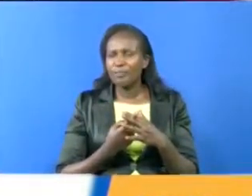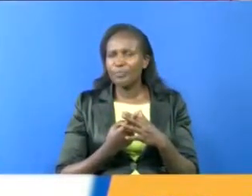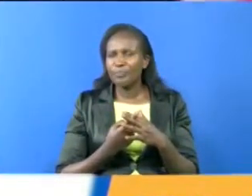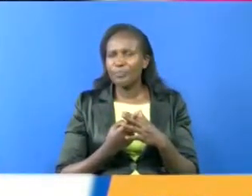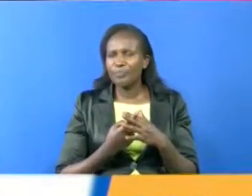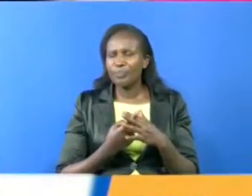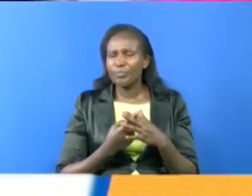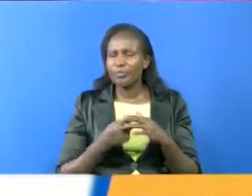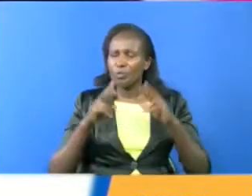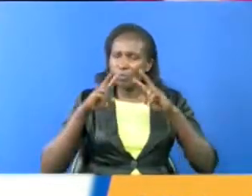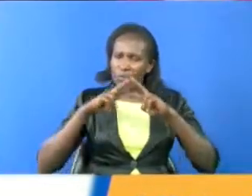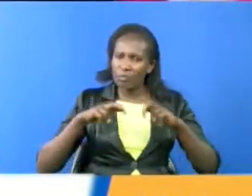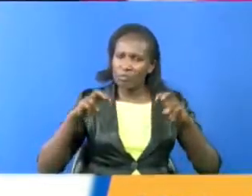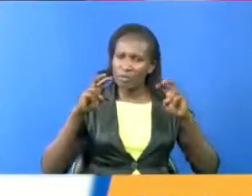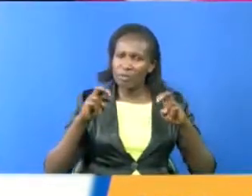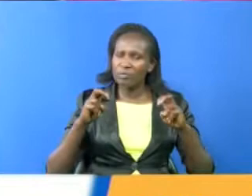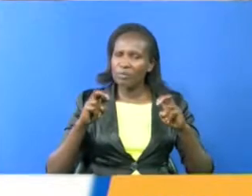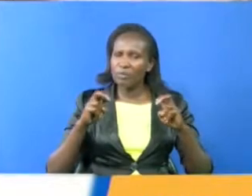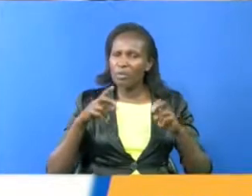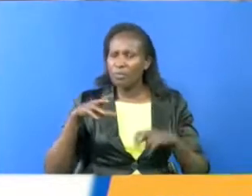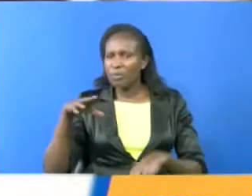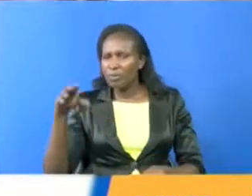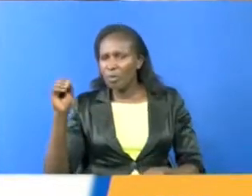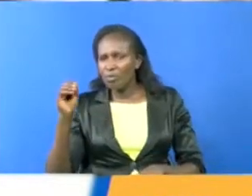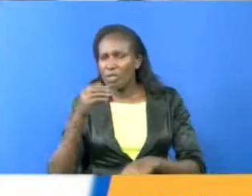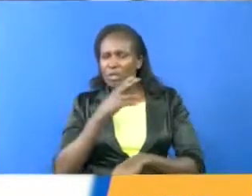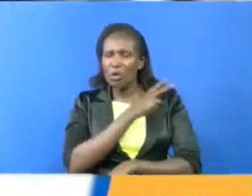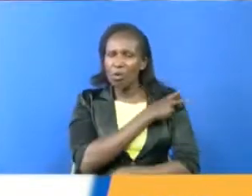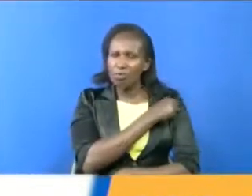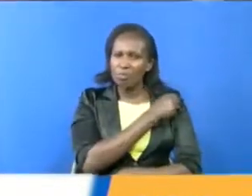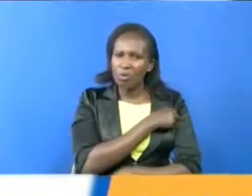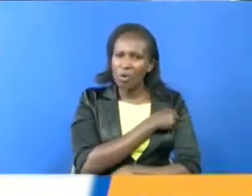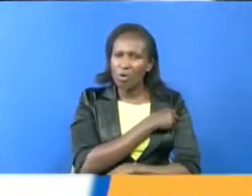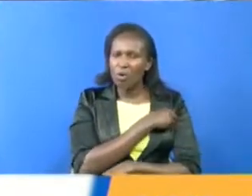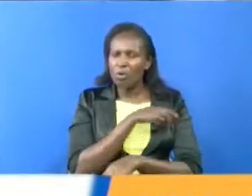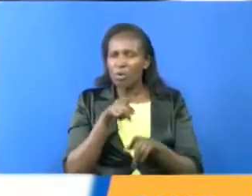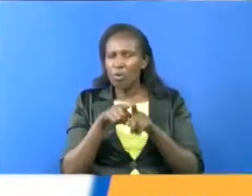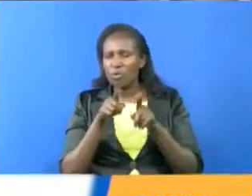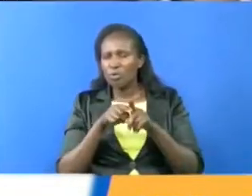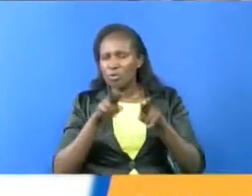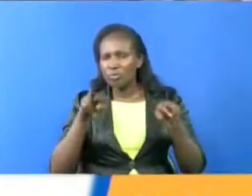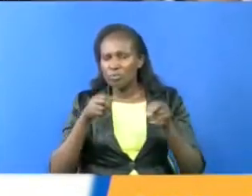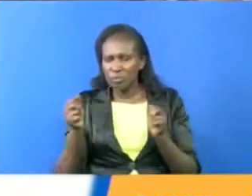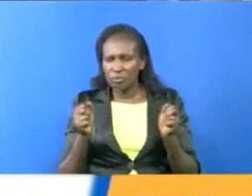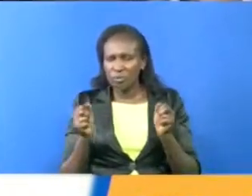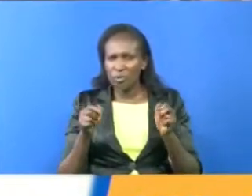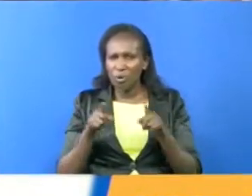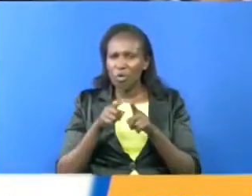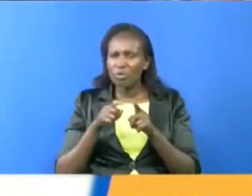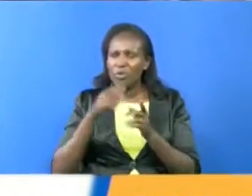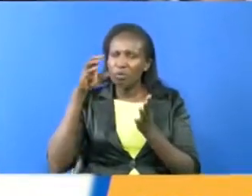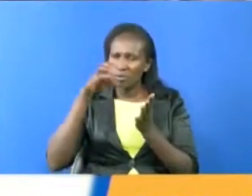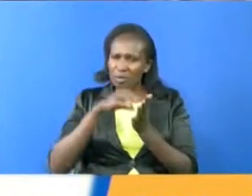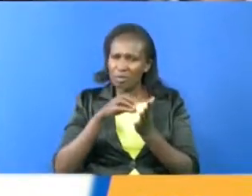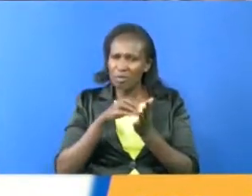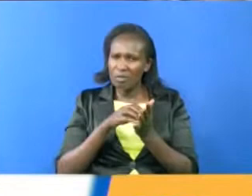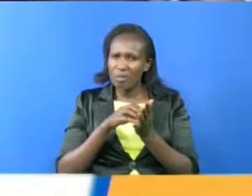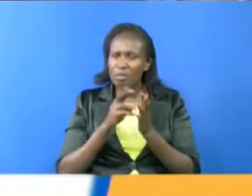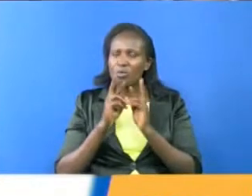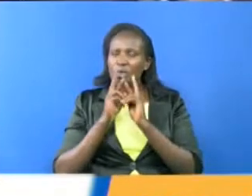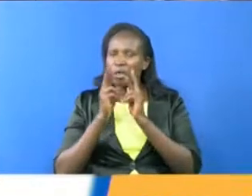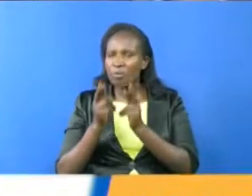juhudi za kumtafuta. Tulienda mpaka hospitali Machakos, tukaenda mpaka mochari, tukaenda hapo station Machakos tuka